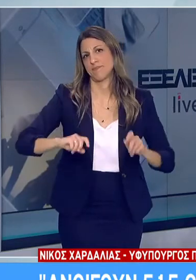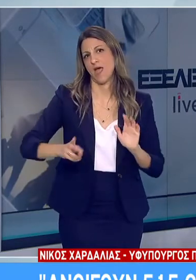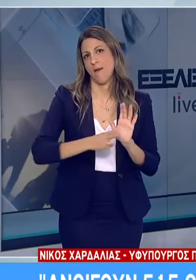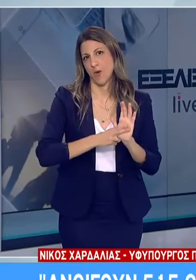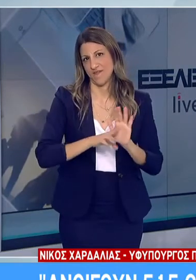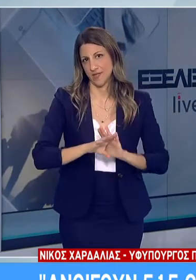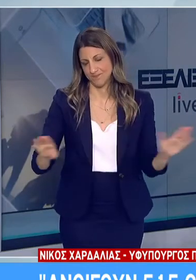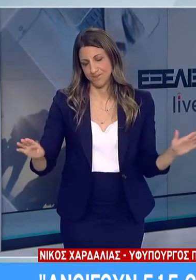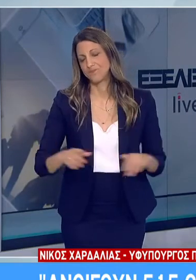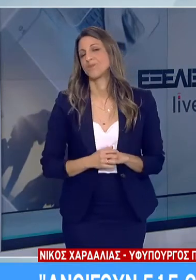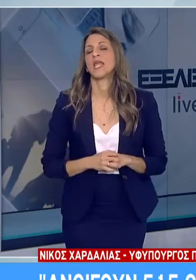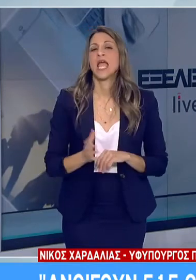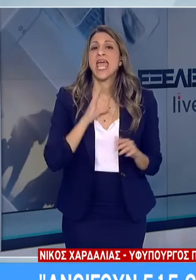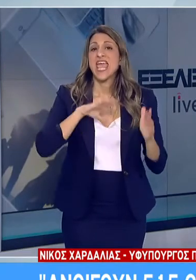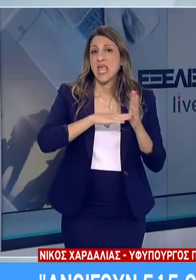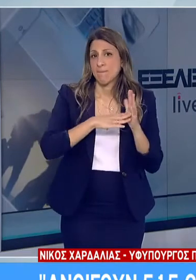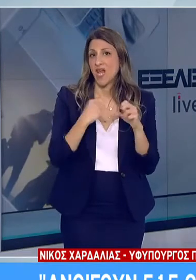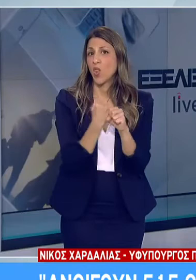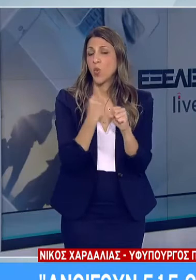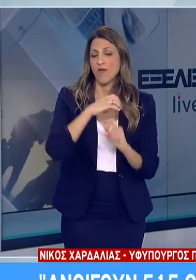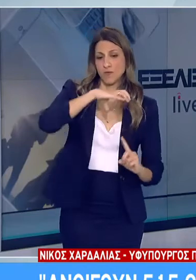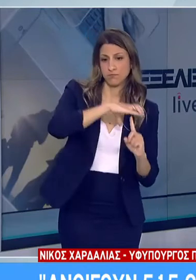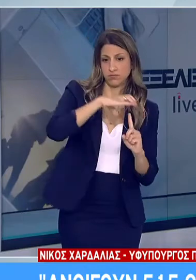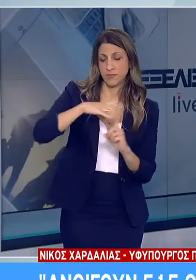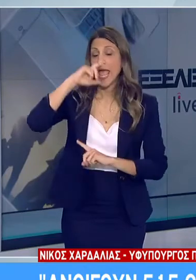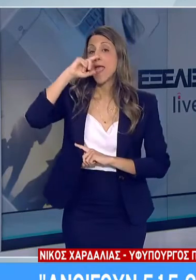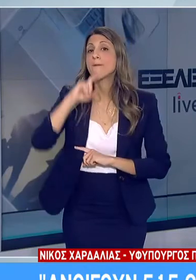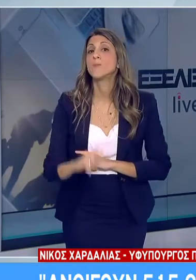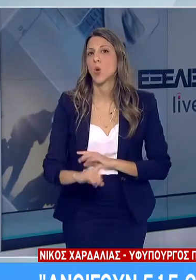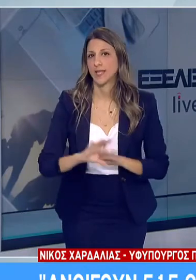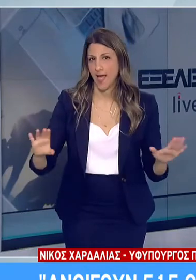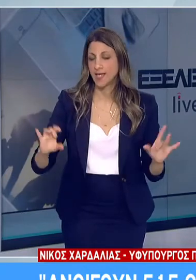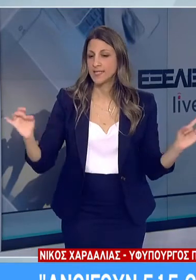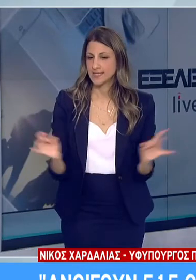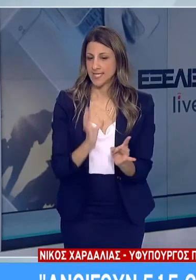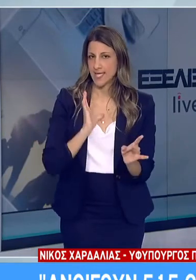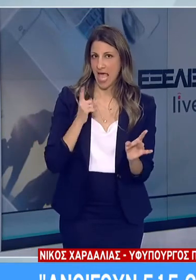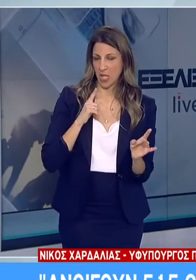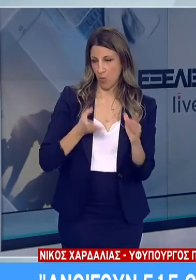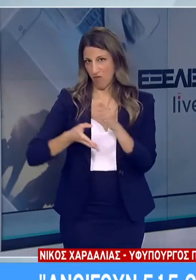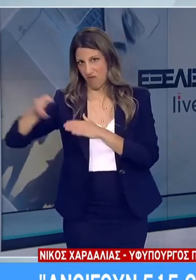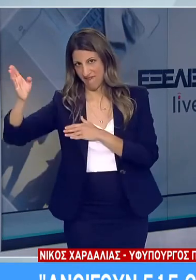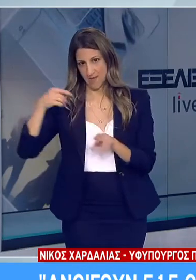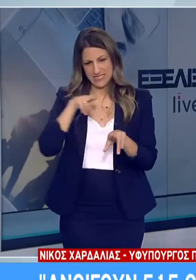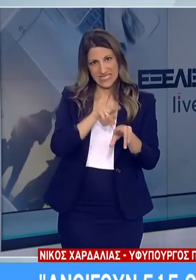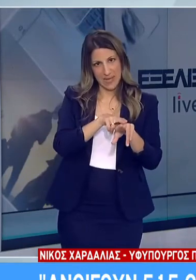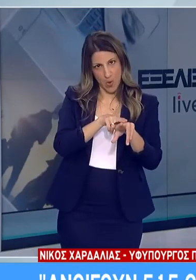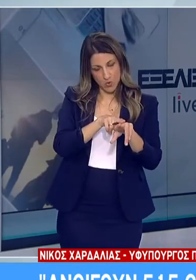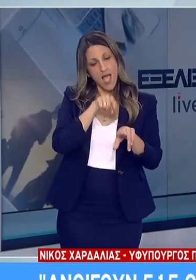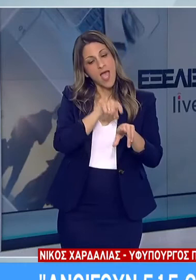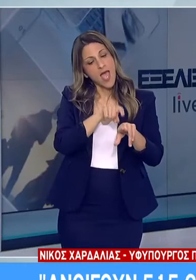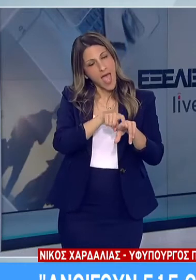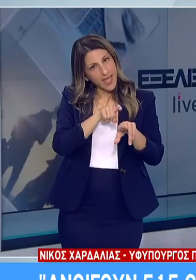το προσωπικό των οργανωμένων παραλίων υποχρεούται να απολυμμένει τις ξαπλώστρες, καρέκλες, μετά από κάθε πελάτη, ενώ στην ξαπλώστρα τοποθετείται